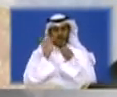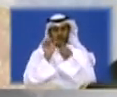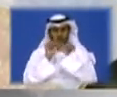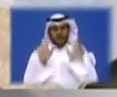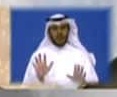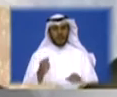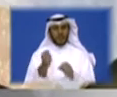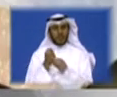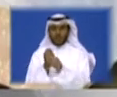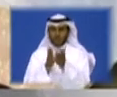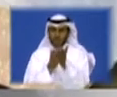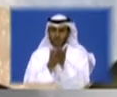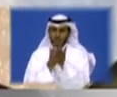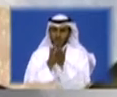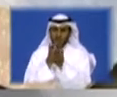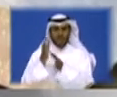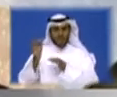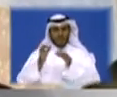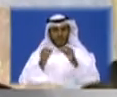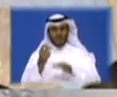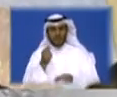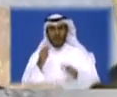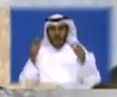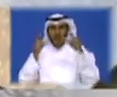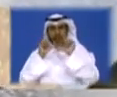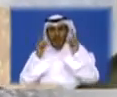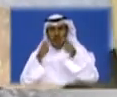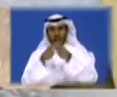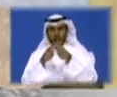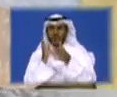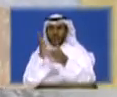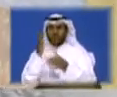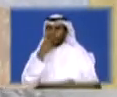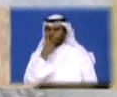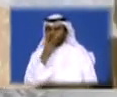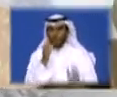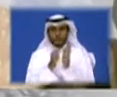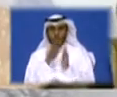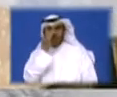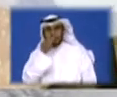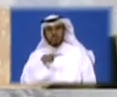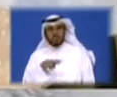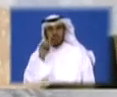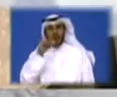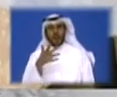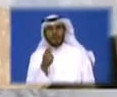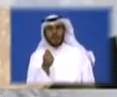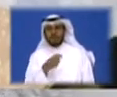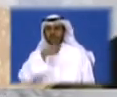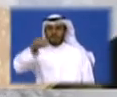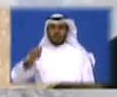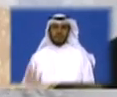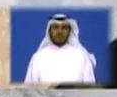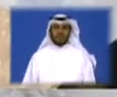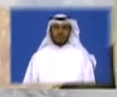الطويلة العريضة بما فيها التثمين والتقييم ولجان الاعتراض وخلافة من اللجان. فيعني أنا أسجل تقديري واعتزازي